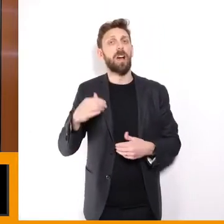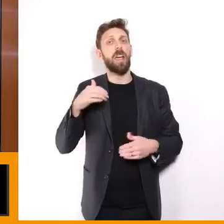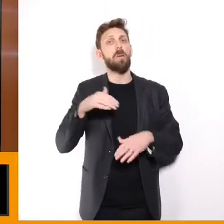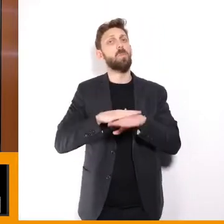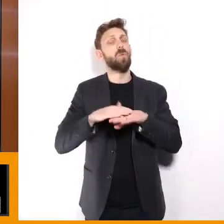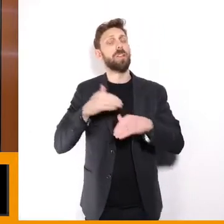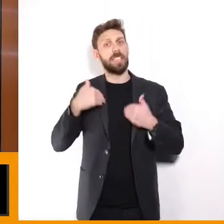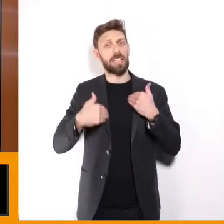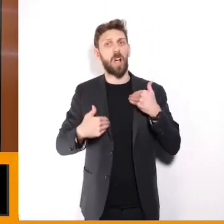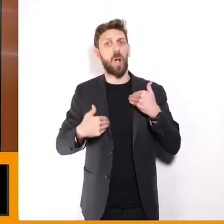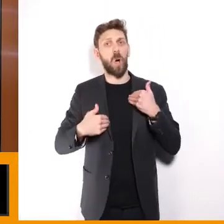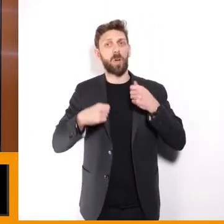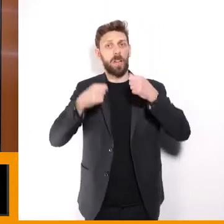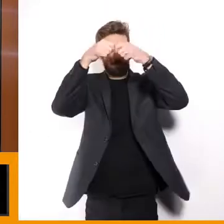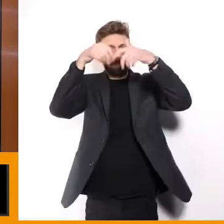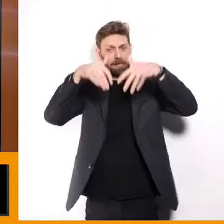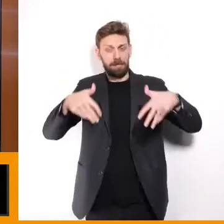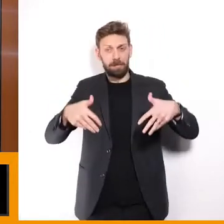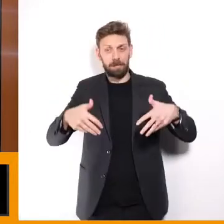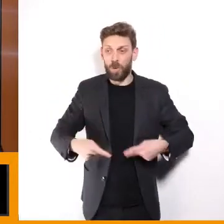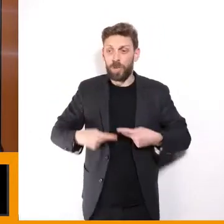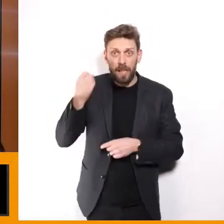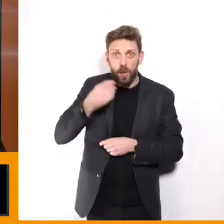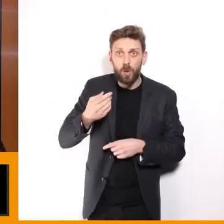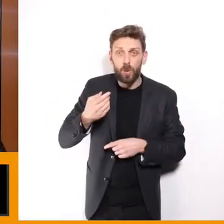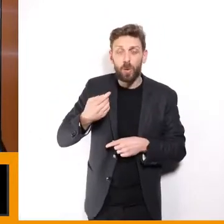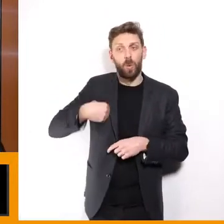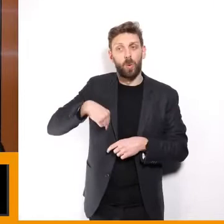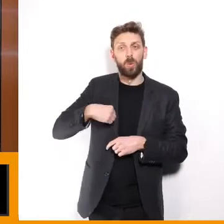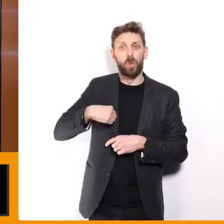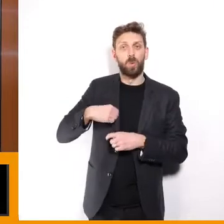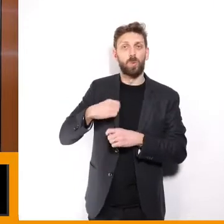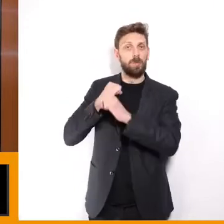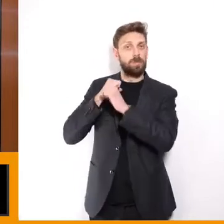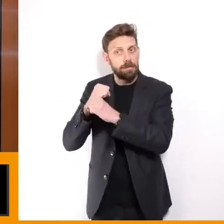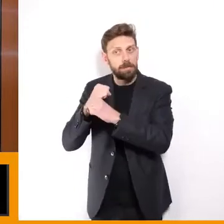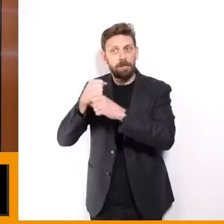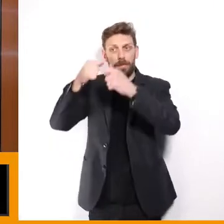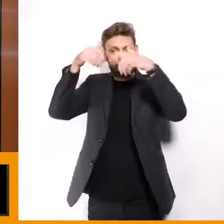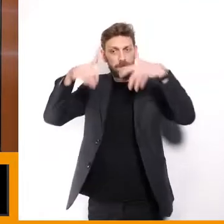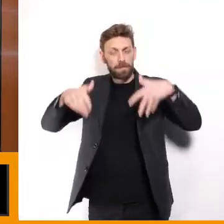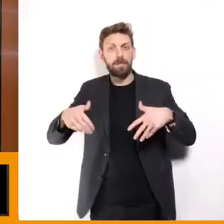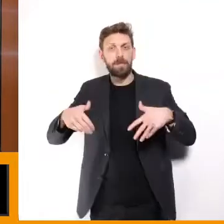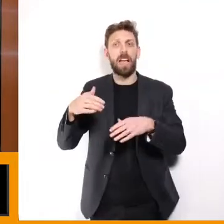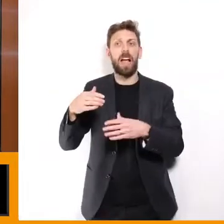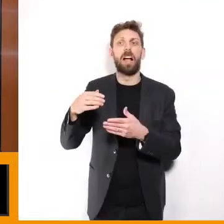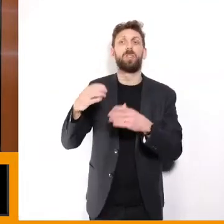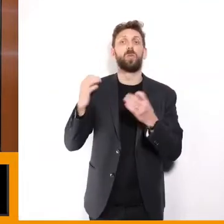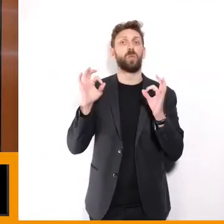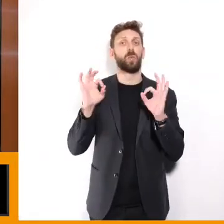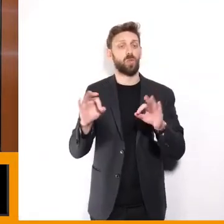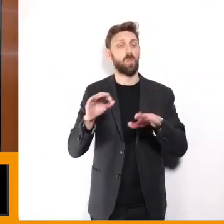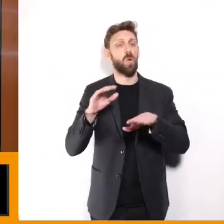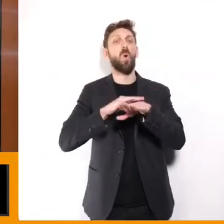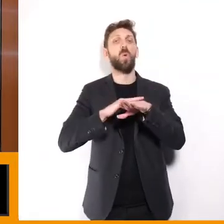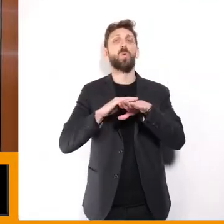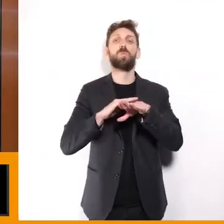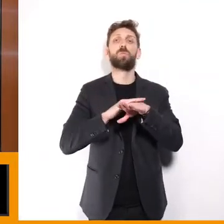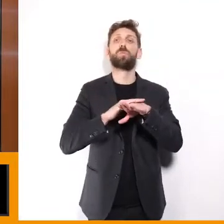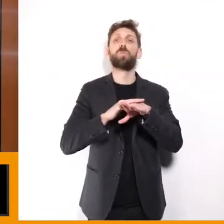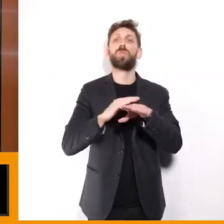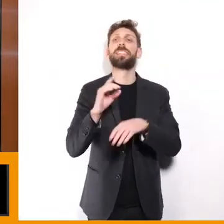au quotidien. La décentralisation et les politiques menées par les départements n'amènent pas forcément toujours à